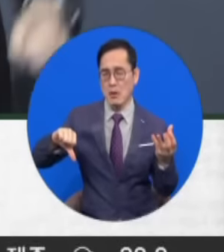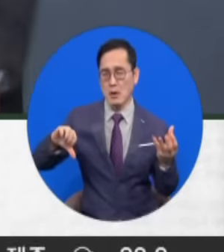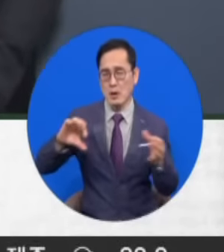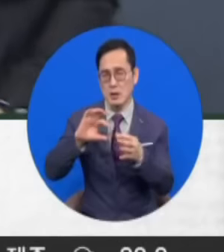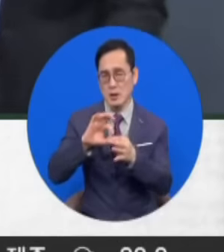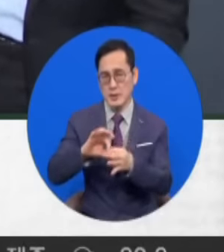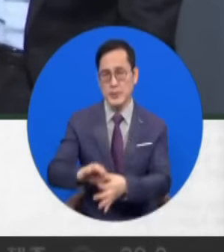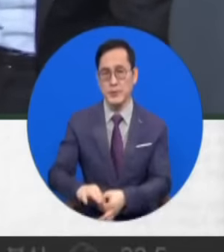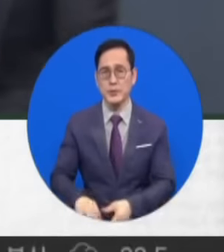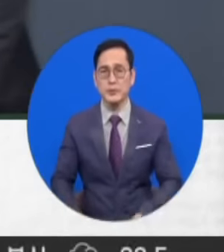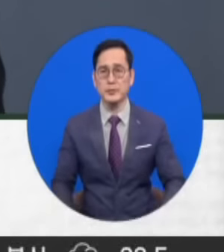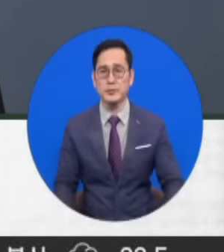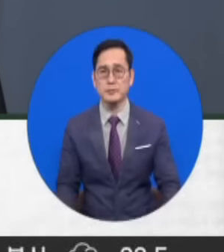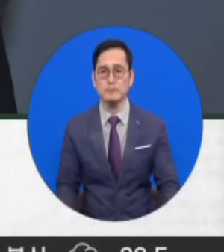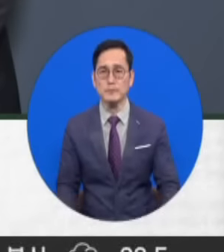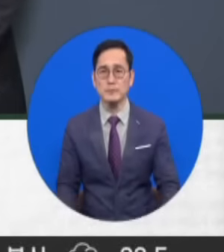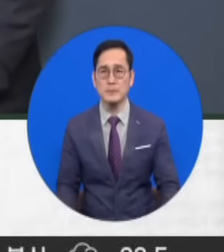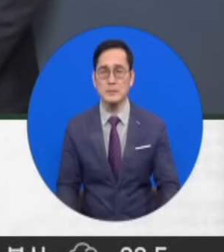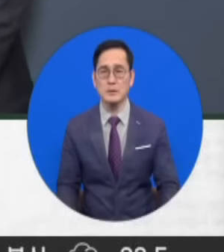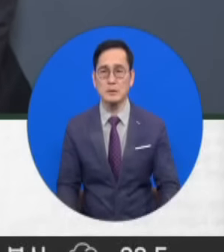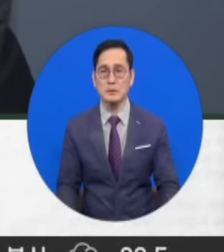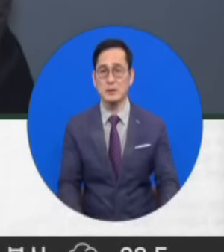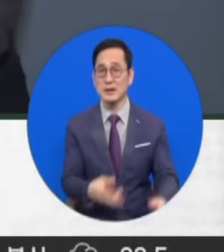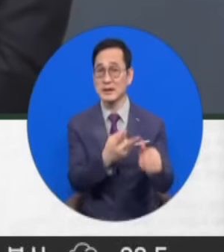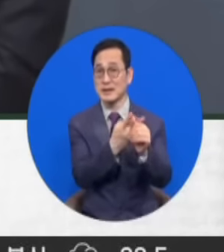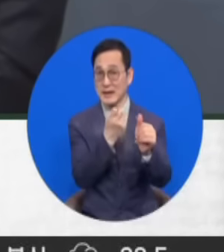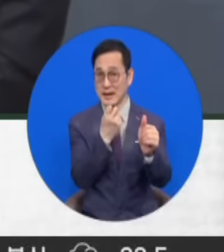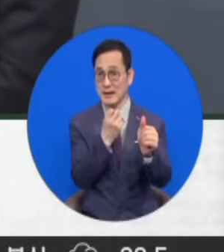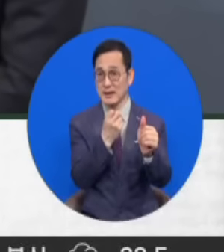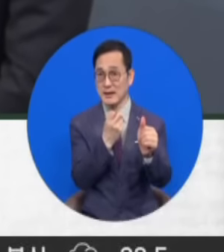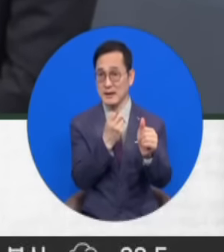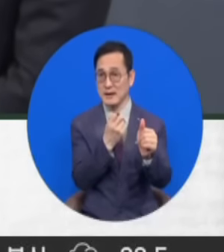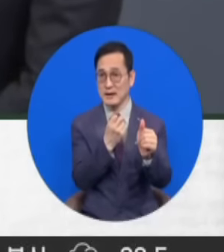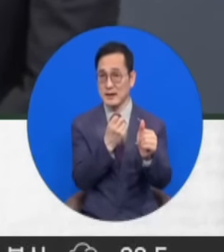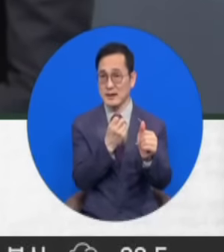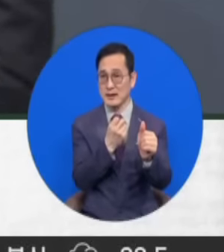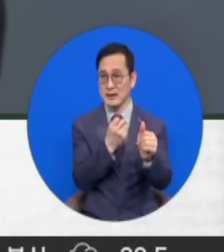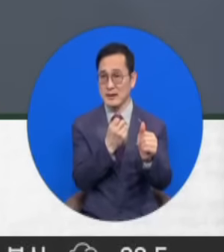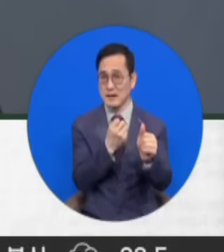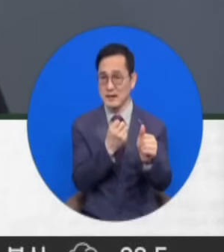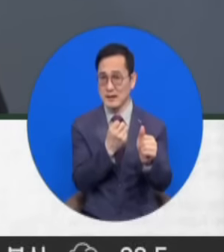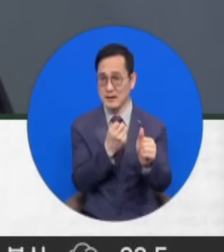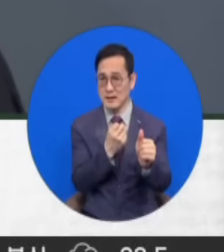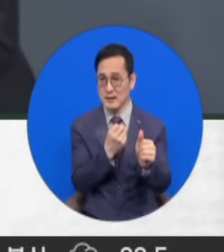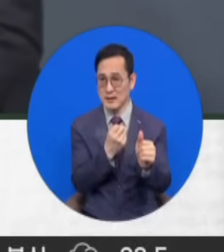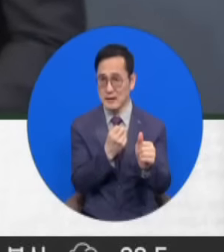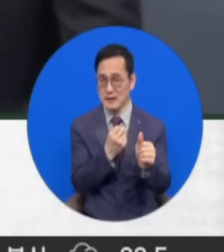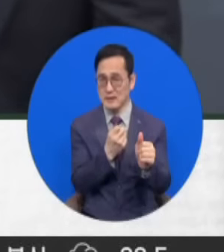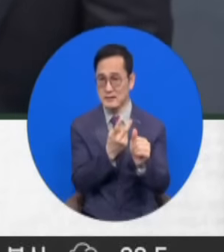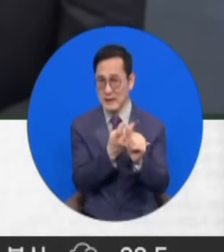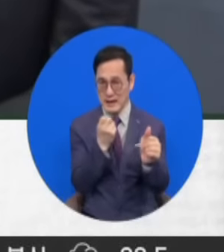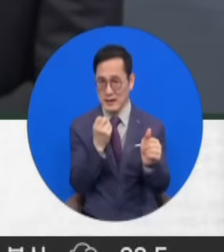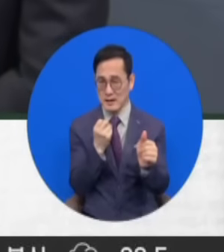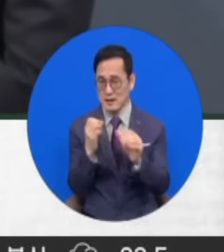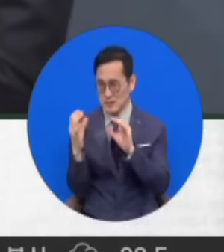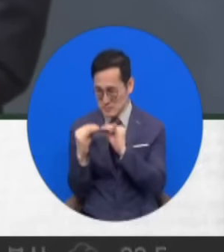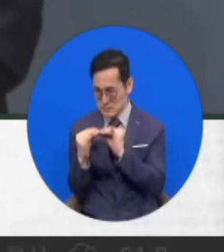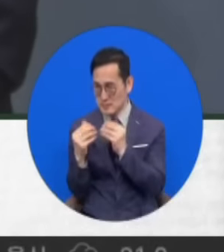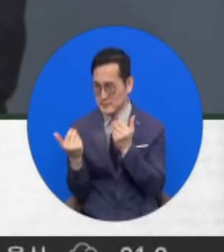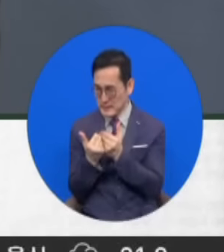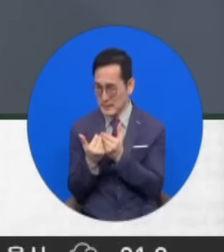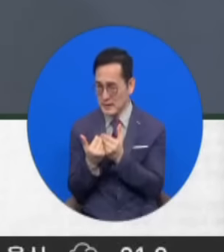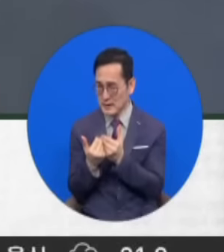아프고 그다음에 그래서 탄핵은 사실 우리가 유보를 했습니다. 탄핵을 한 것이 잘했냐 탄핵을 막아야 되는 입장이 더 잘한